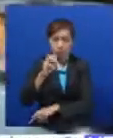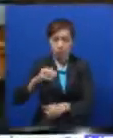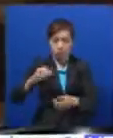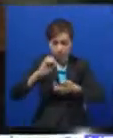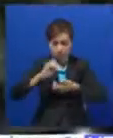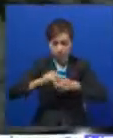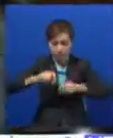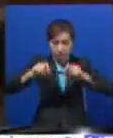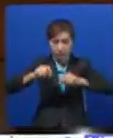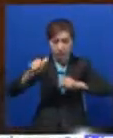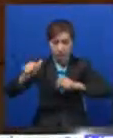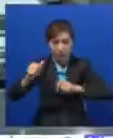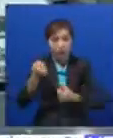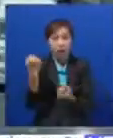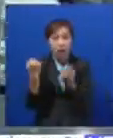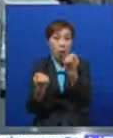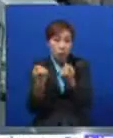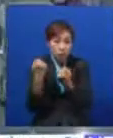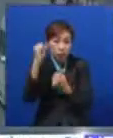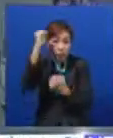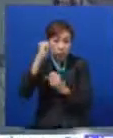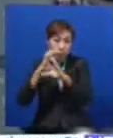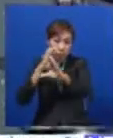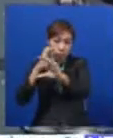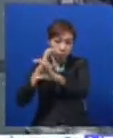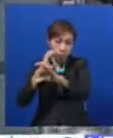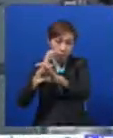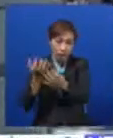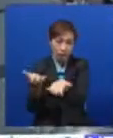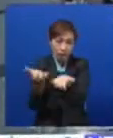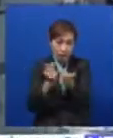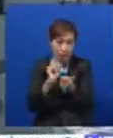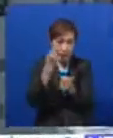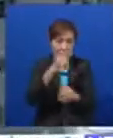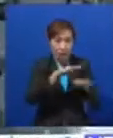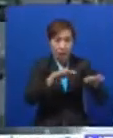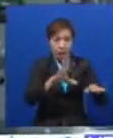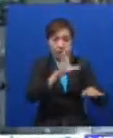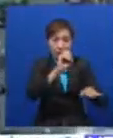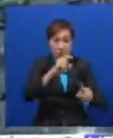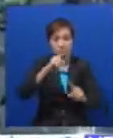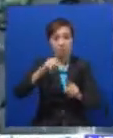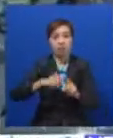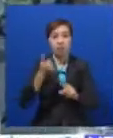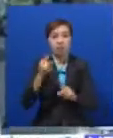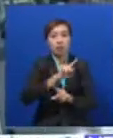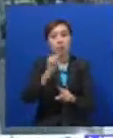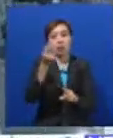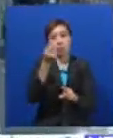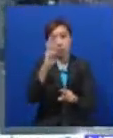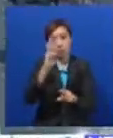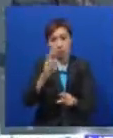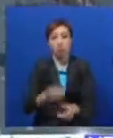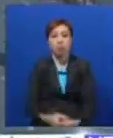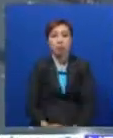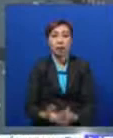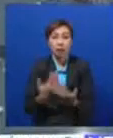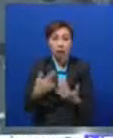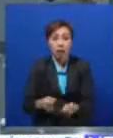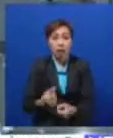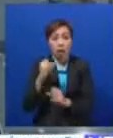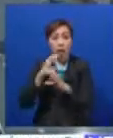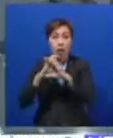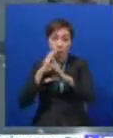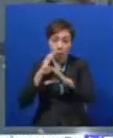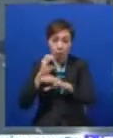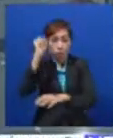จะทยอยรับรถได้ตามแผนงานล็อตแรก50คันในวันที่16พฤศจิกายนและทยอยรับรถจน